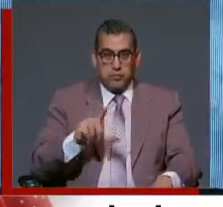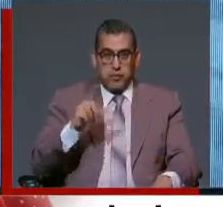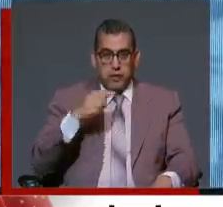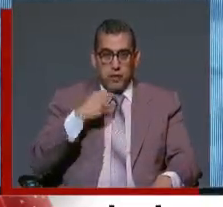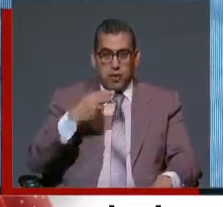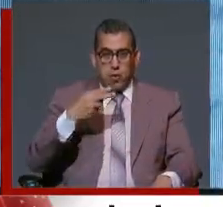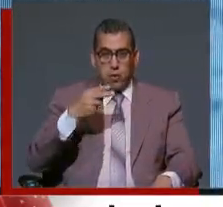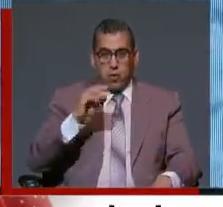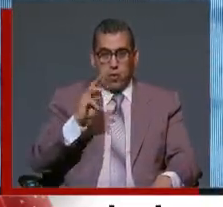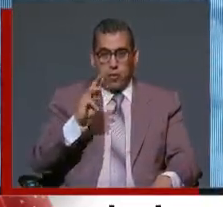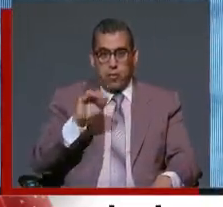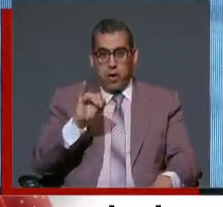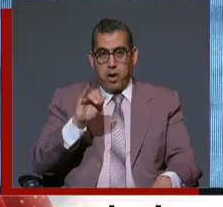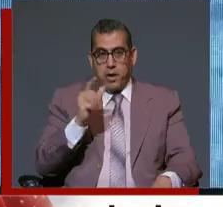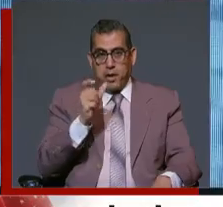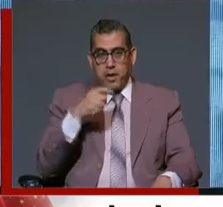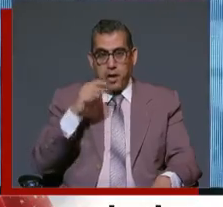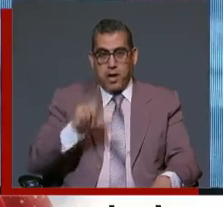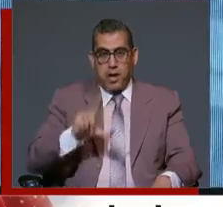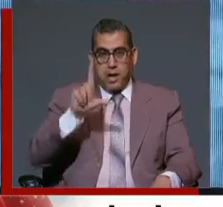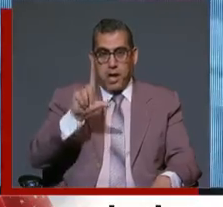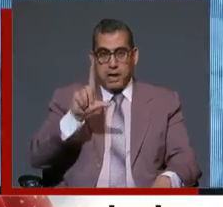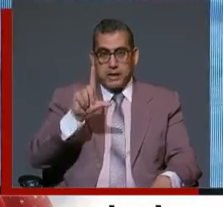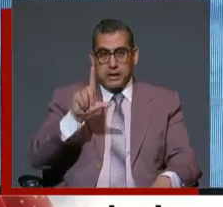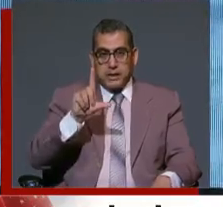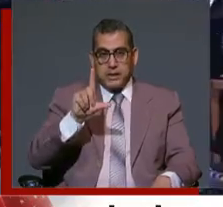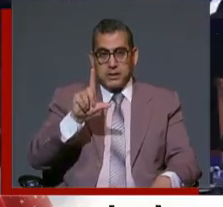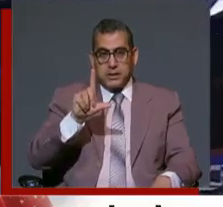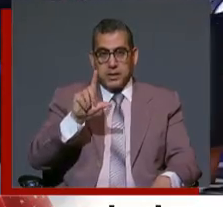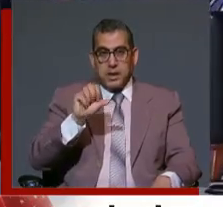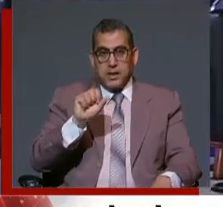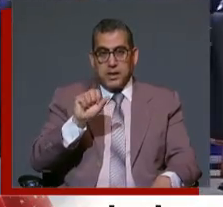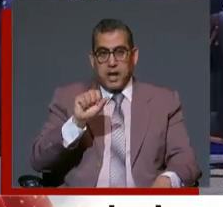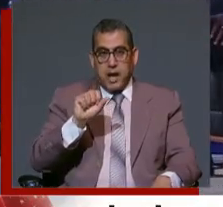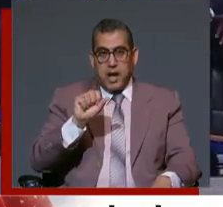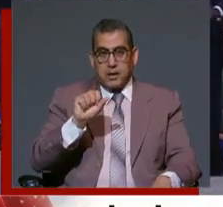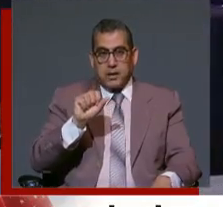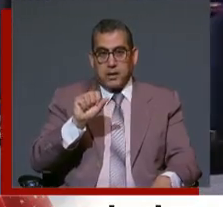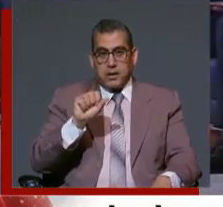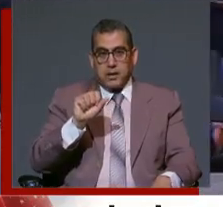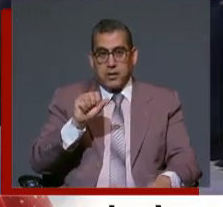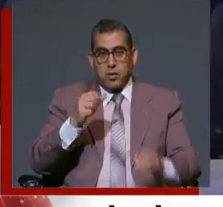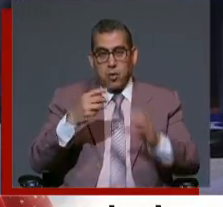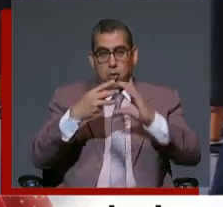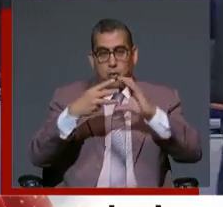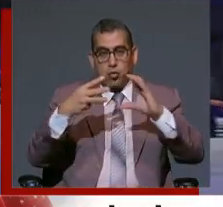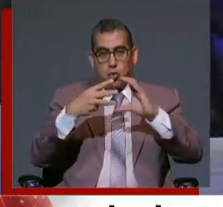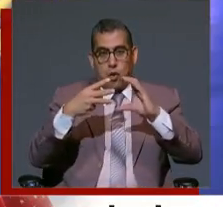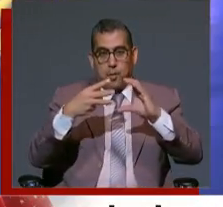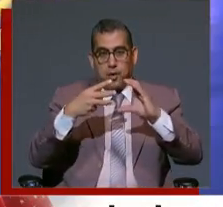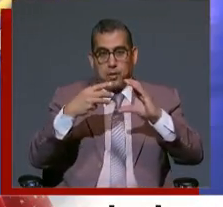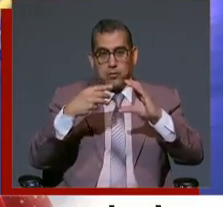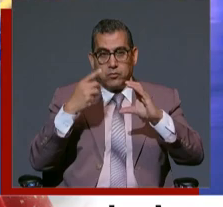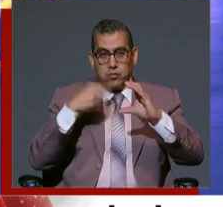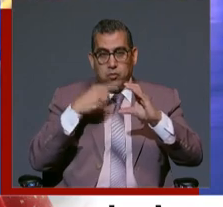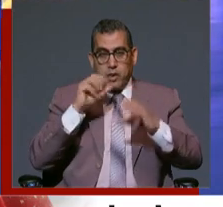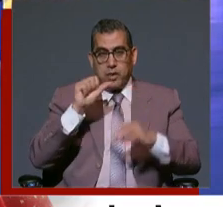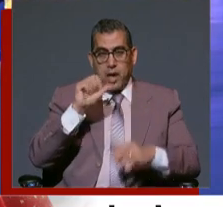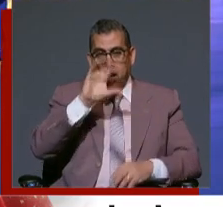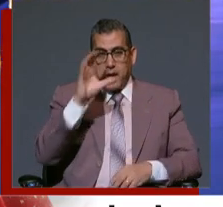عثماني الرئيس اتحاد جزر القمر ورئيس الاتحاد